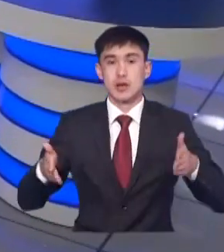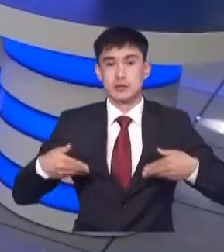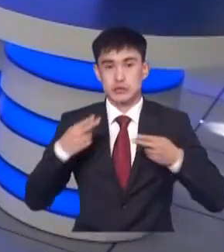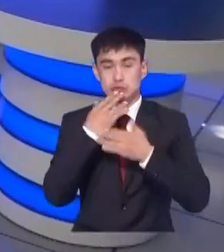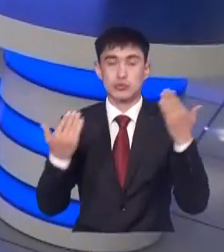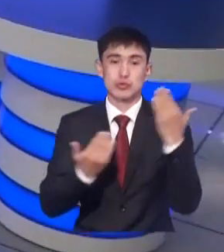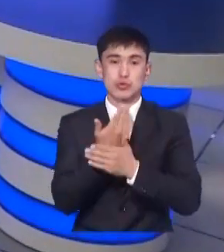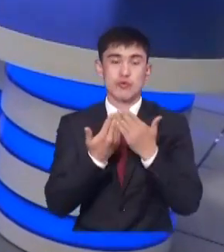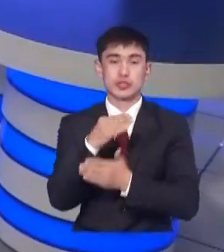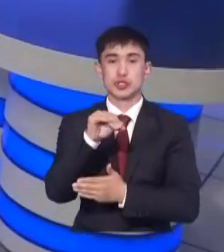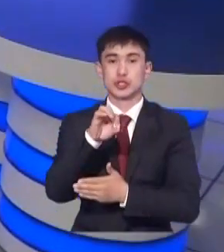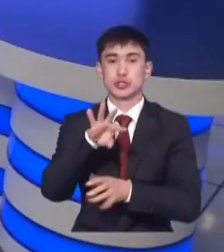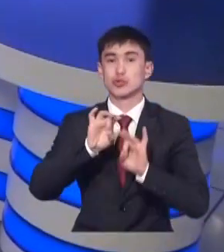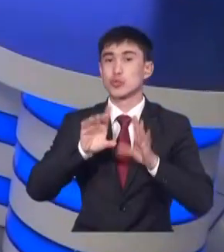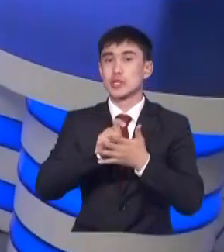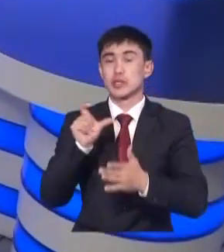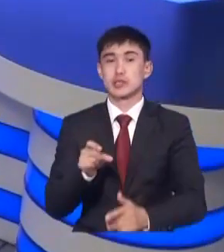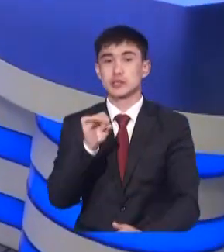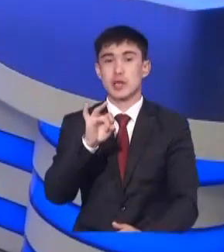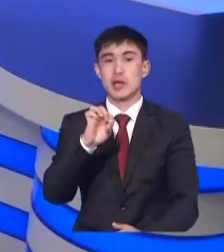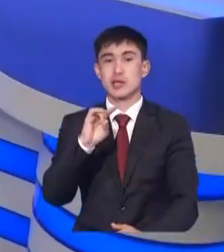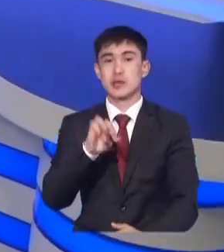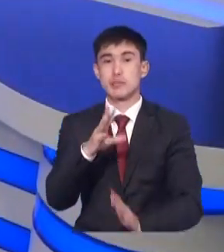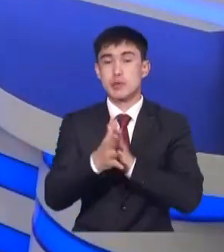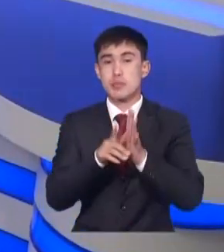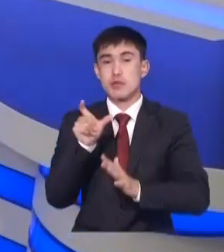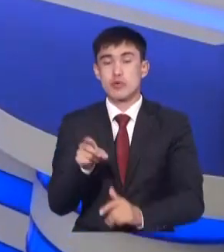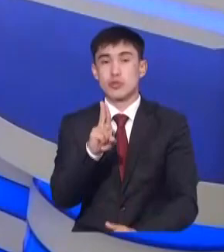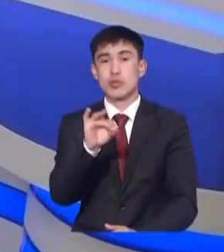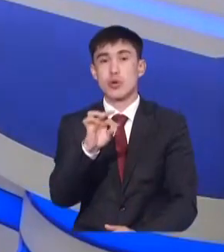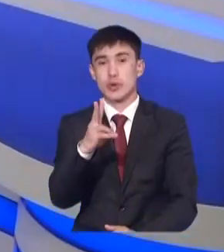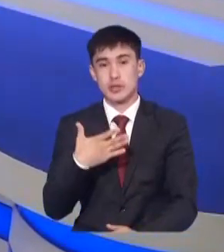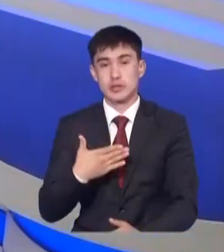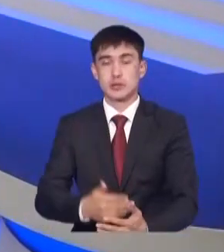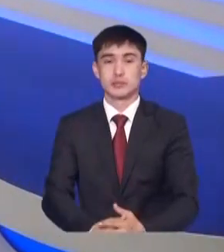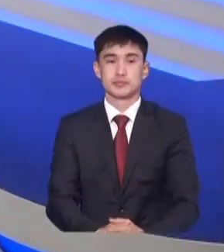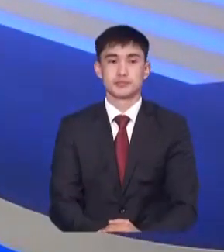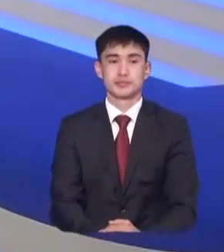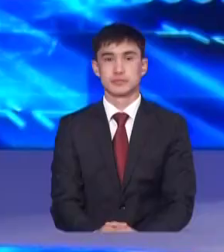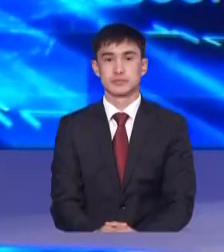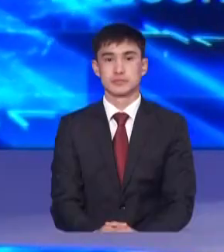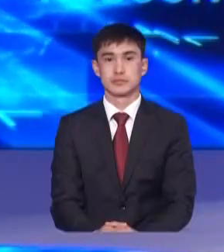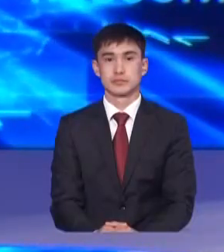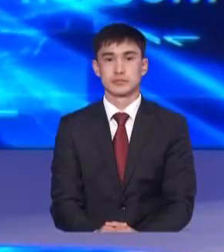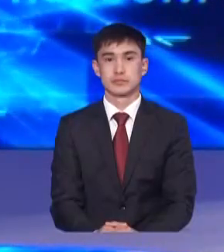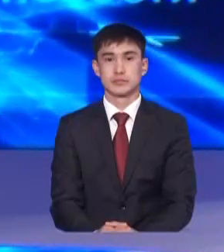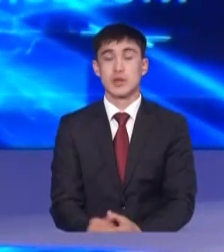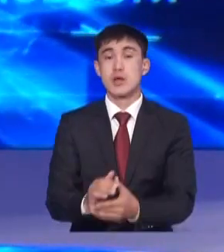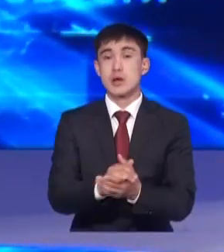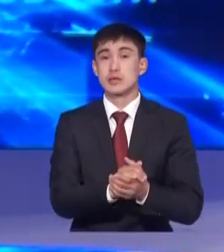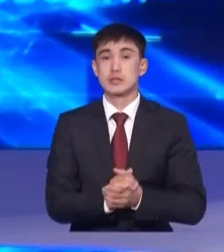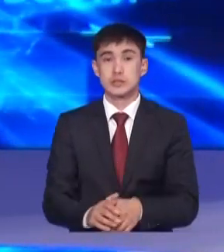Здравствуйте, вы смотрите новости на телеканале ЖТСУ. В студии Айгерим Копаева, сурдоперевод Даурена Абдрасилова.